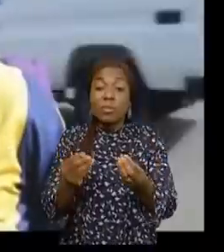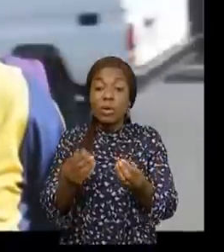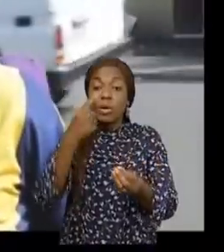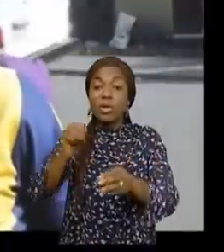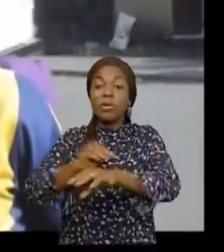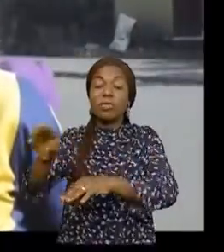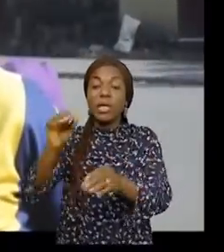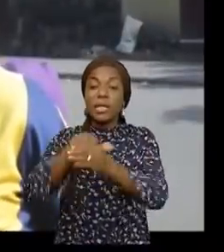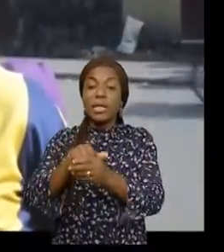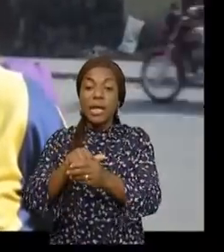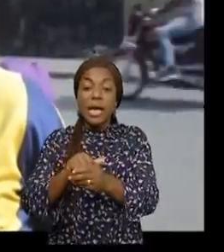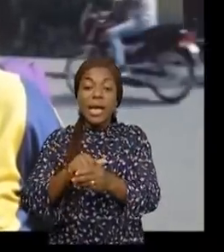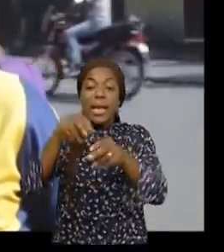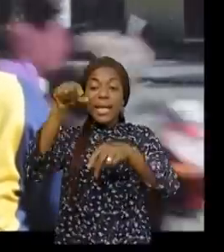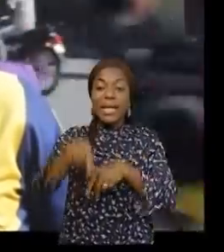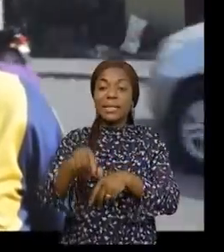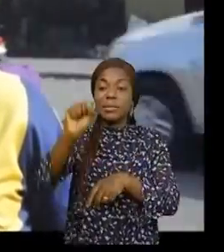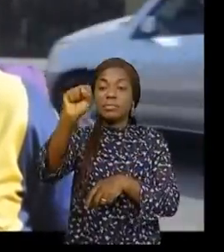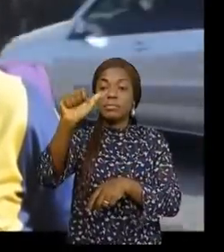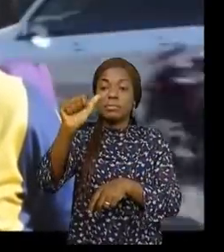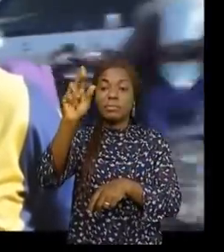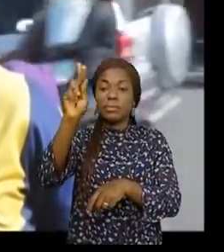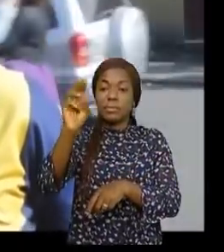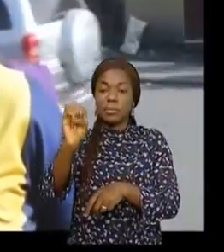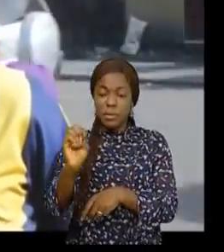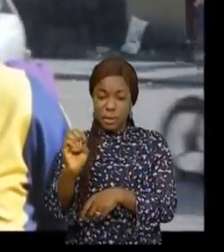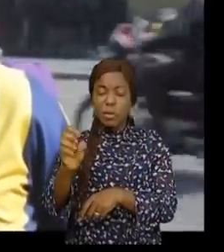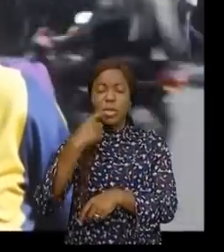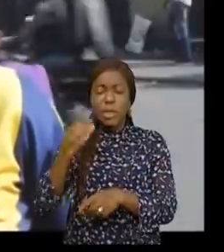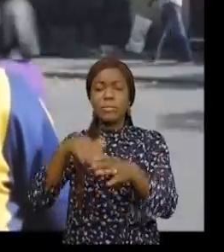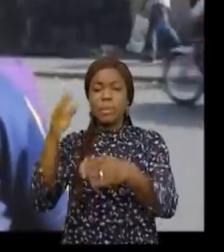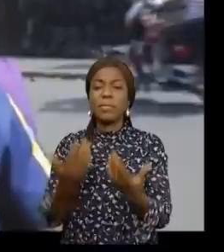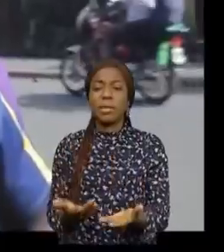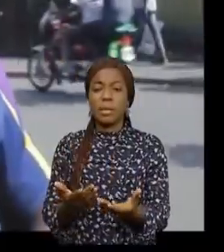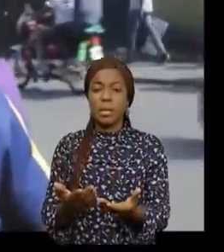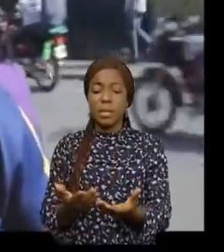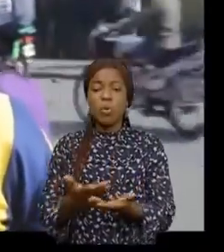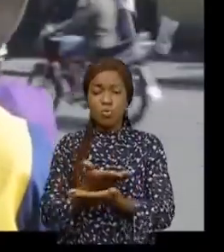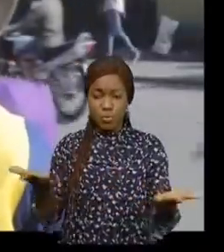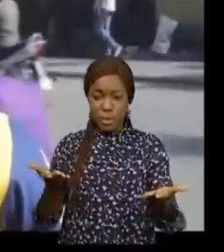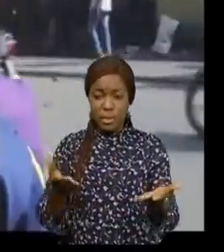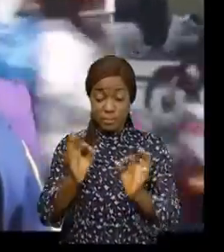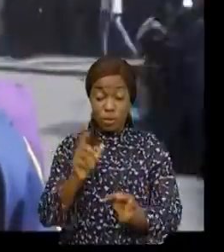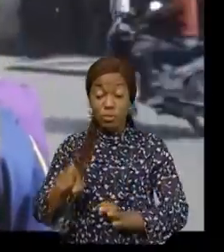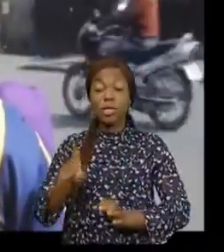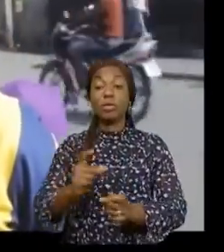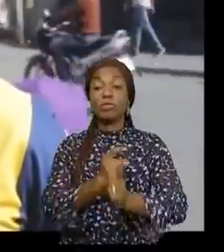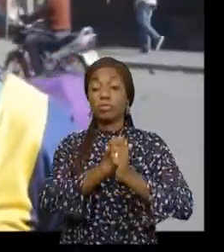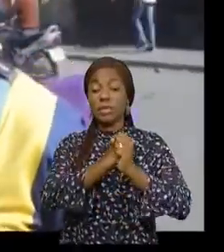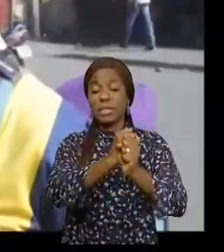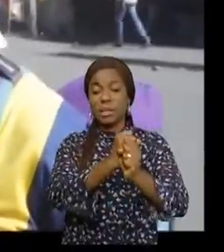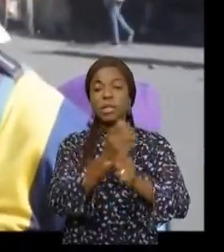qu'il y a confirmation que l'évacuation. L'évacuation est comme une zone sécurisée. À sa période de